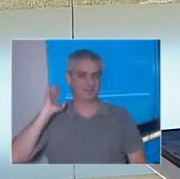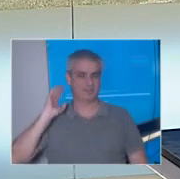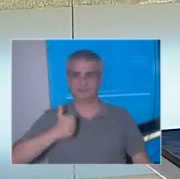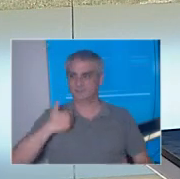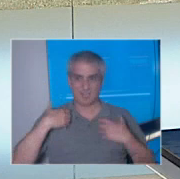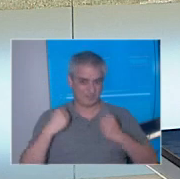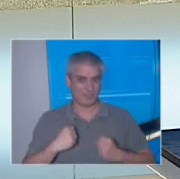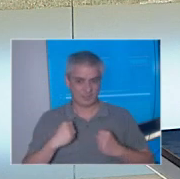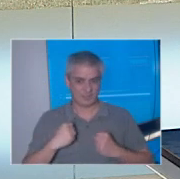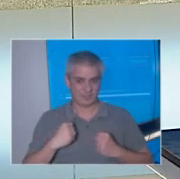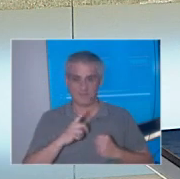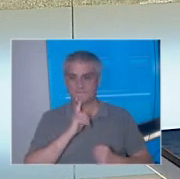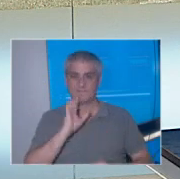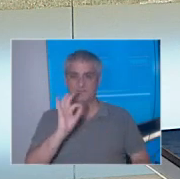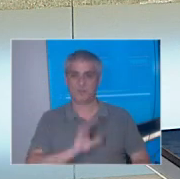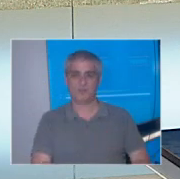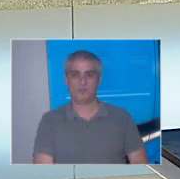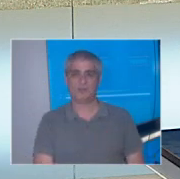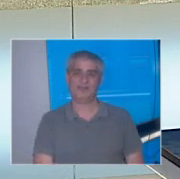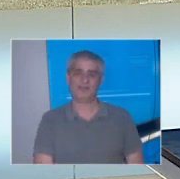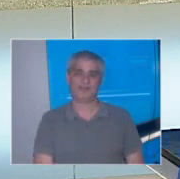שר הביטחון. ואימו. בבקשה.